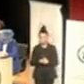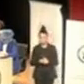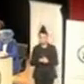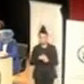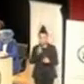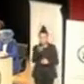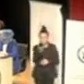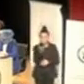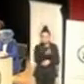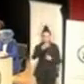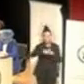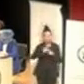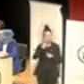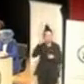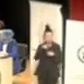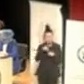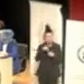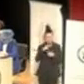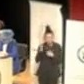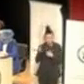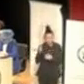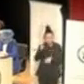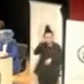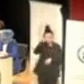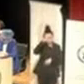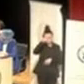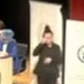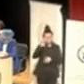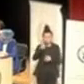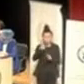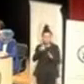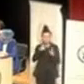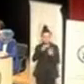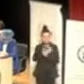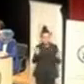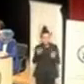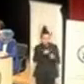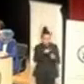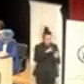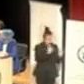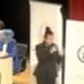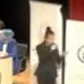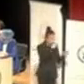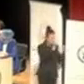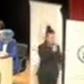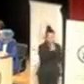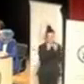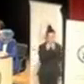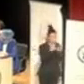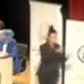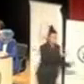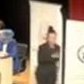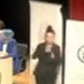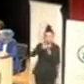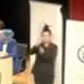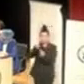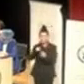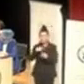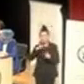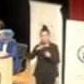Bir başka projemiz ise bakanlığımızda Türk klasik eserlerinin dijital ortama aktarılması projesidir. Bu proje aslında